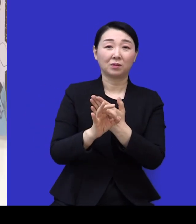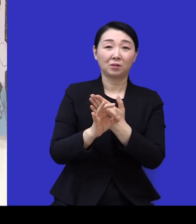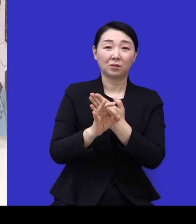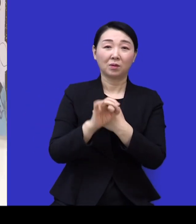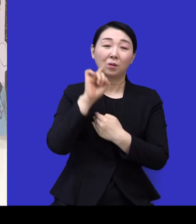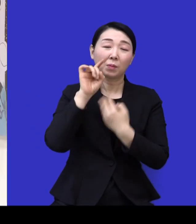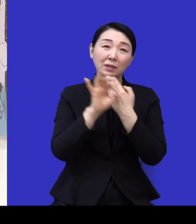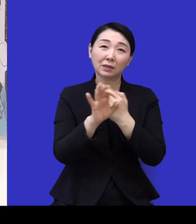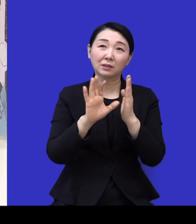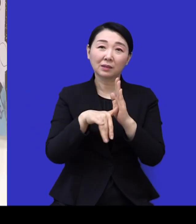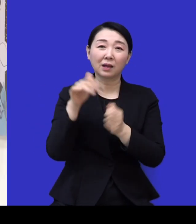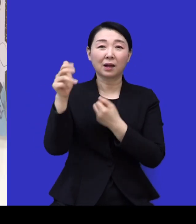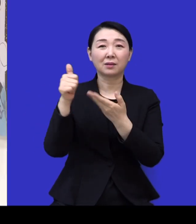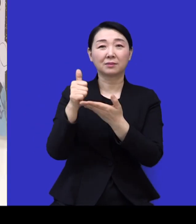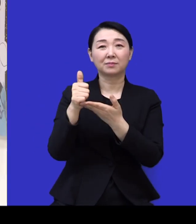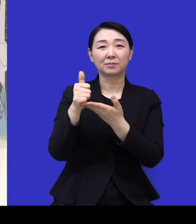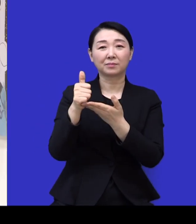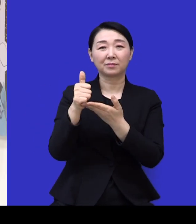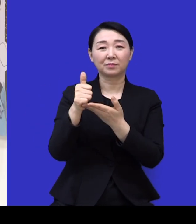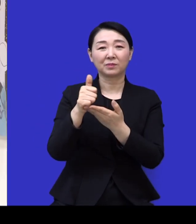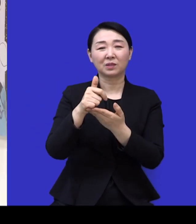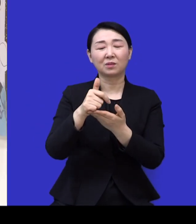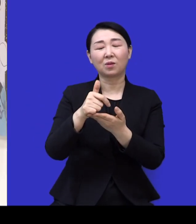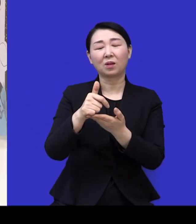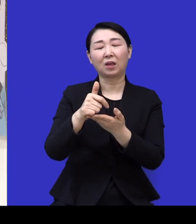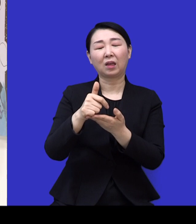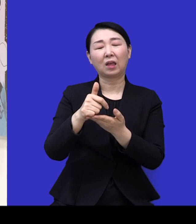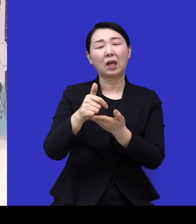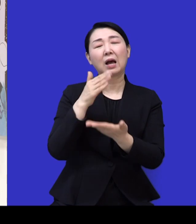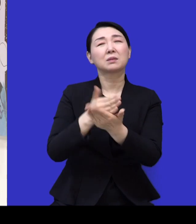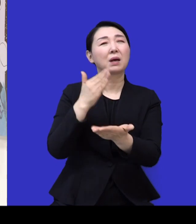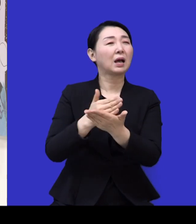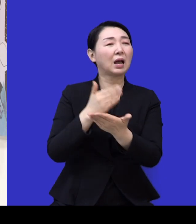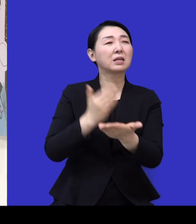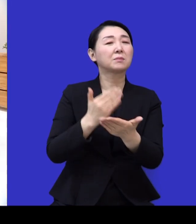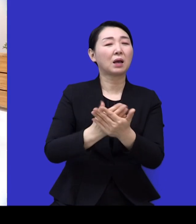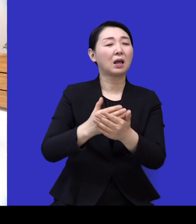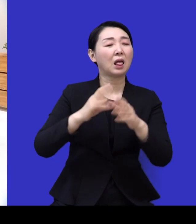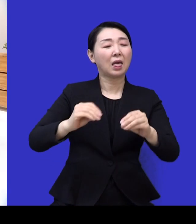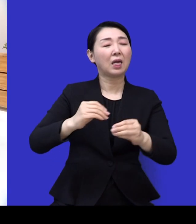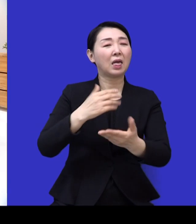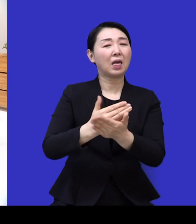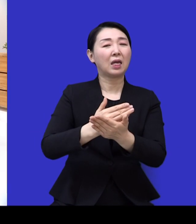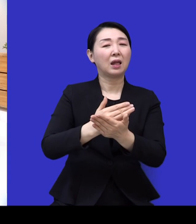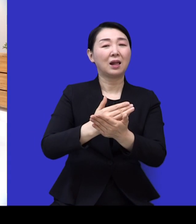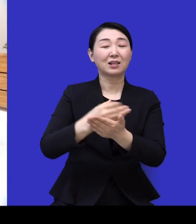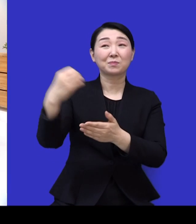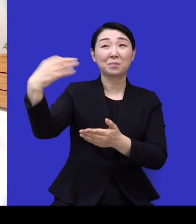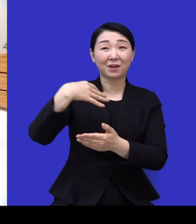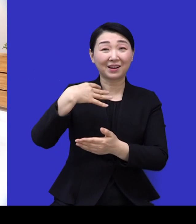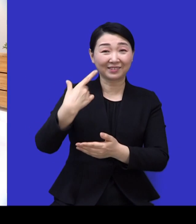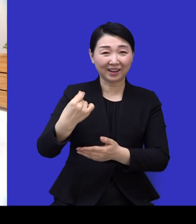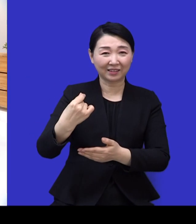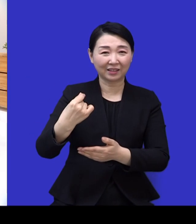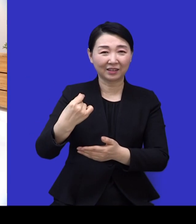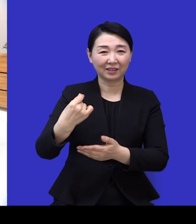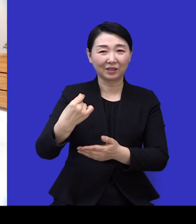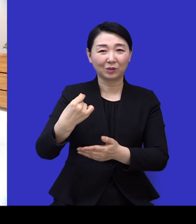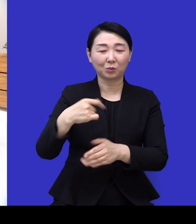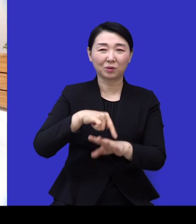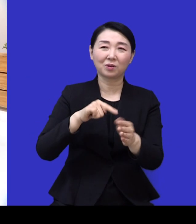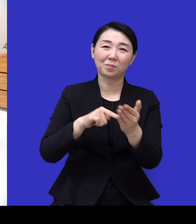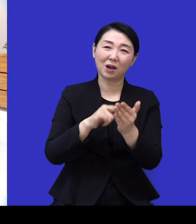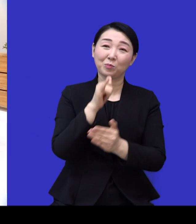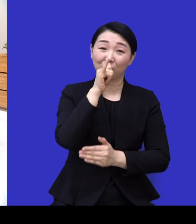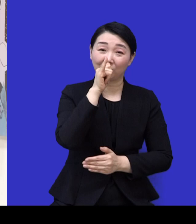그 순간이 아마 하나님께서 너 그만해라. 너 그만해라 하실 것 네네네. 같아요. 그래서 그런 자꾸 마음이 들지만